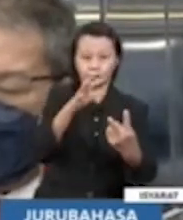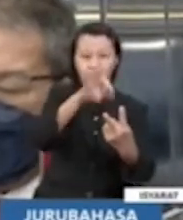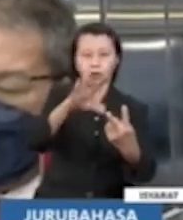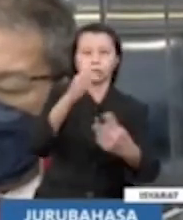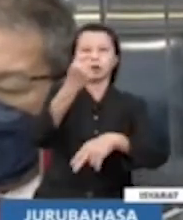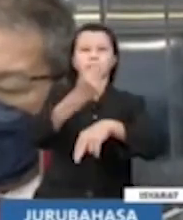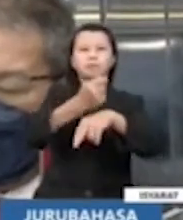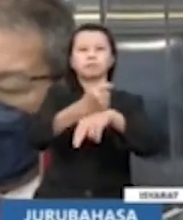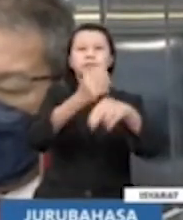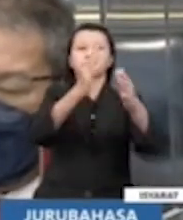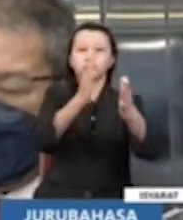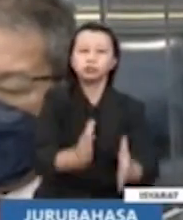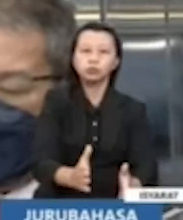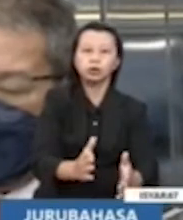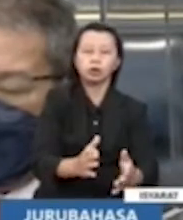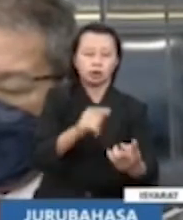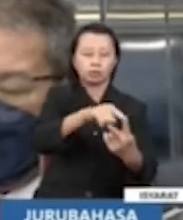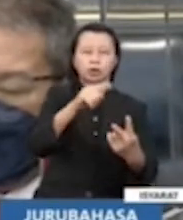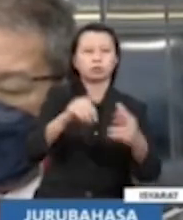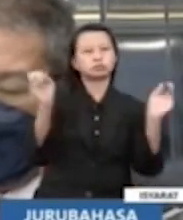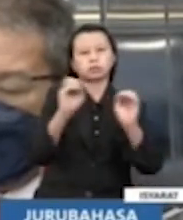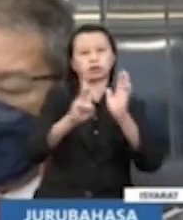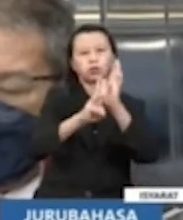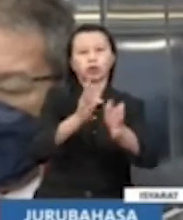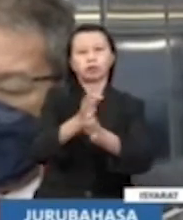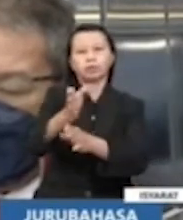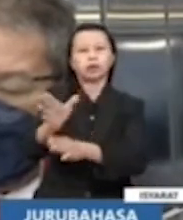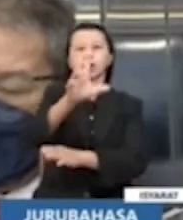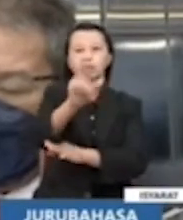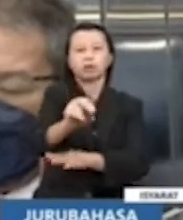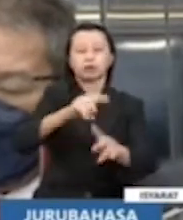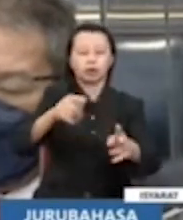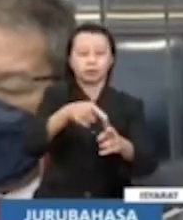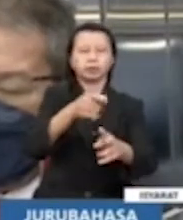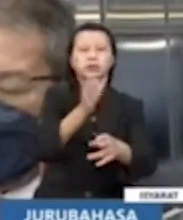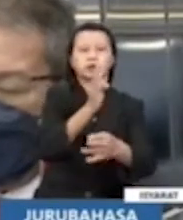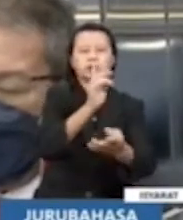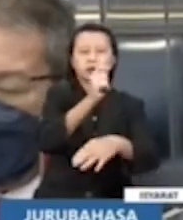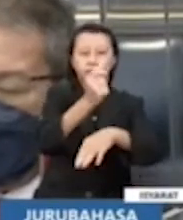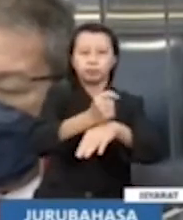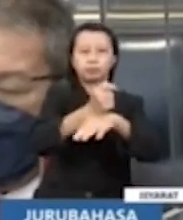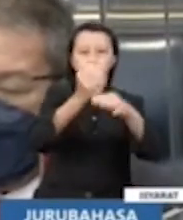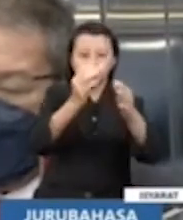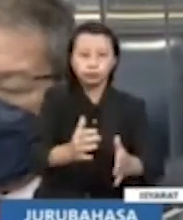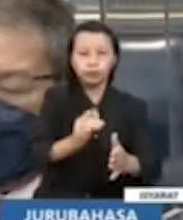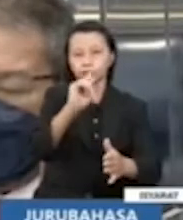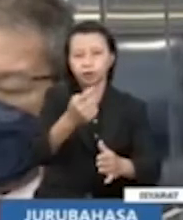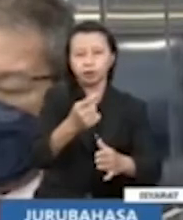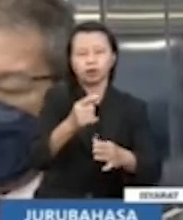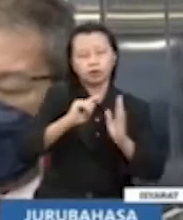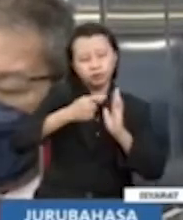sebagai petugas. Memang mereka tidak mewakili semua bidang, tetapi mereka sebagai petugas untuk memulakan